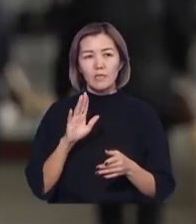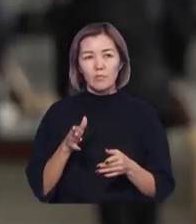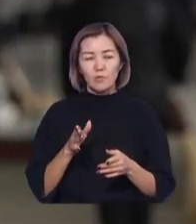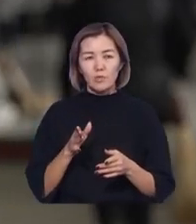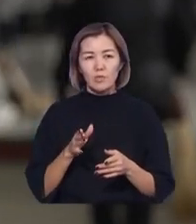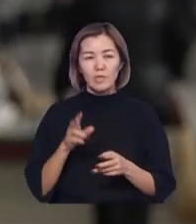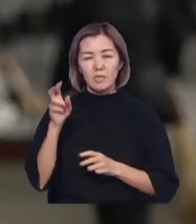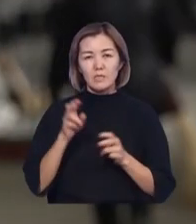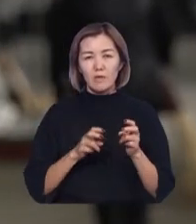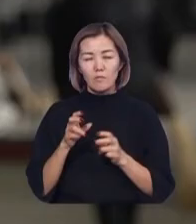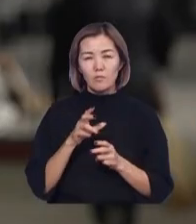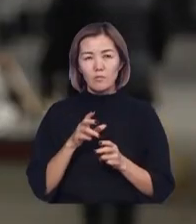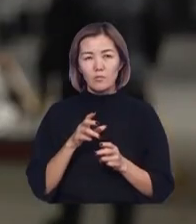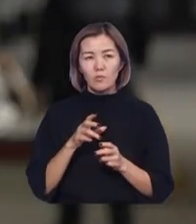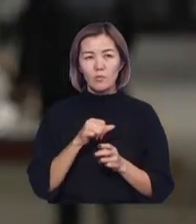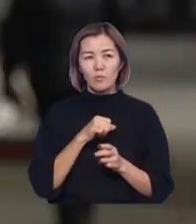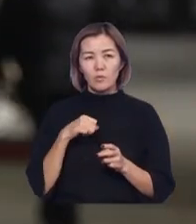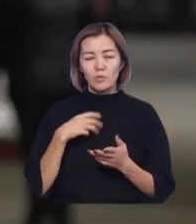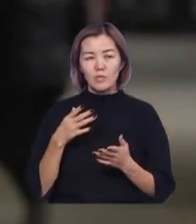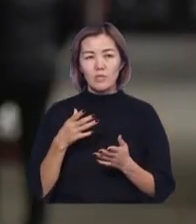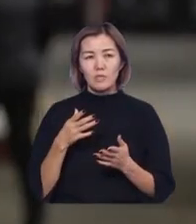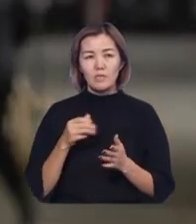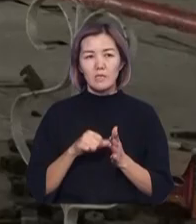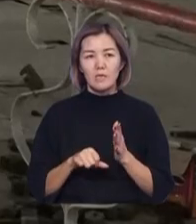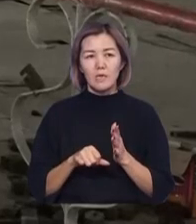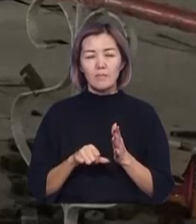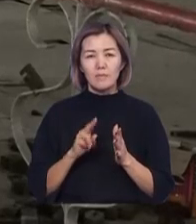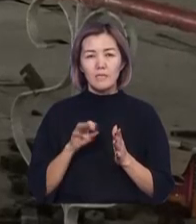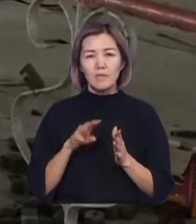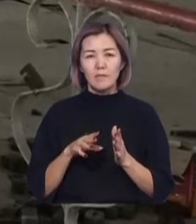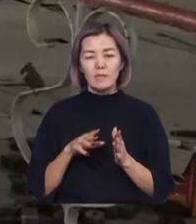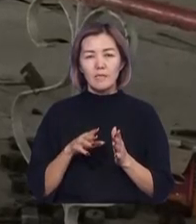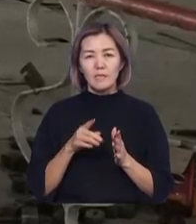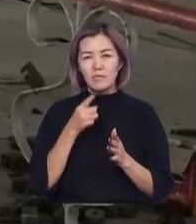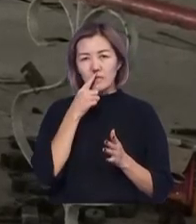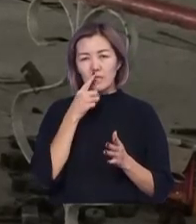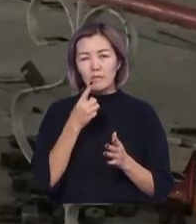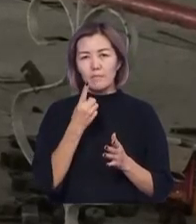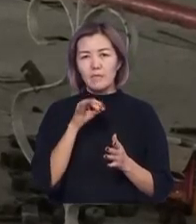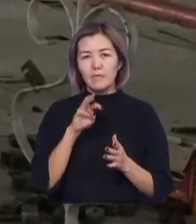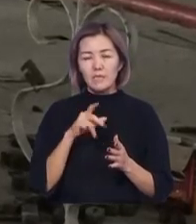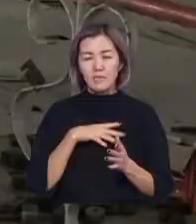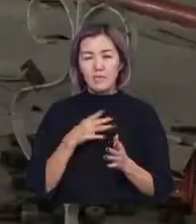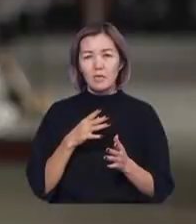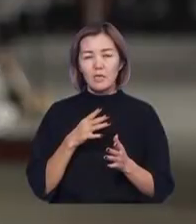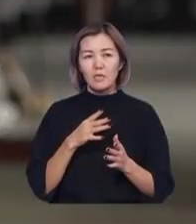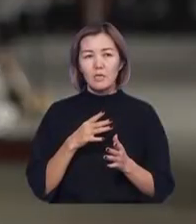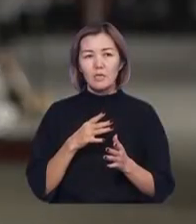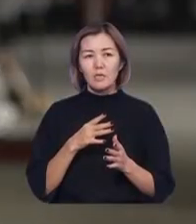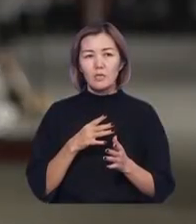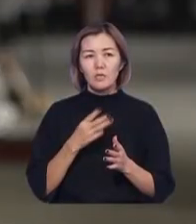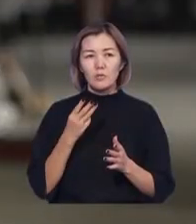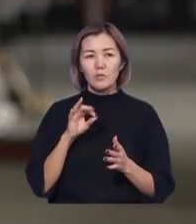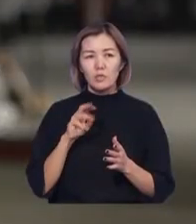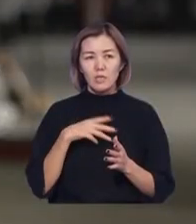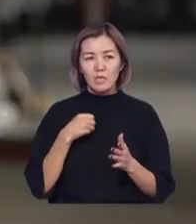Және зауытына өзінің атынан 60 километрге дейін, шақырымға дейін 1 теңге береміз. 90-дан жоғары 3 теңге беріп жатырмыз. Бірақ